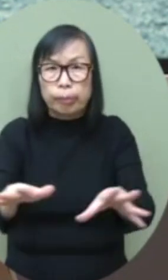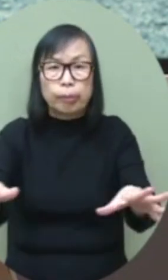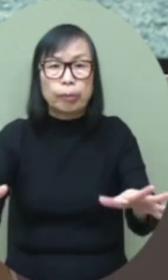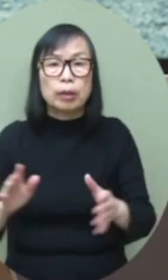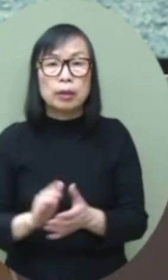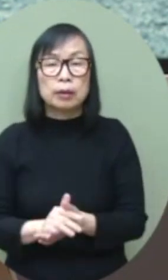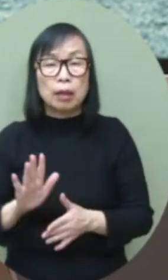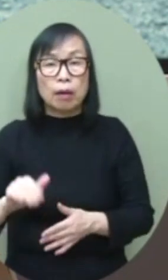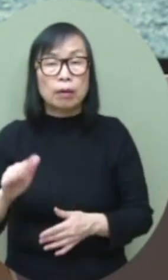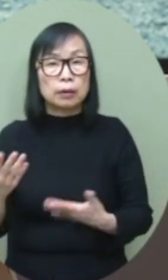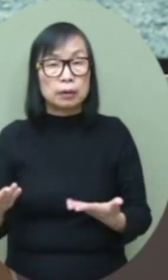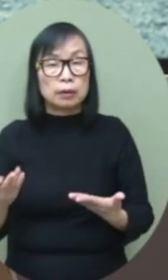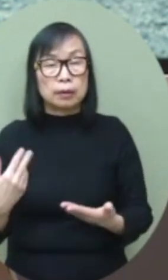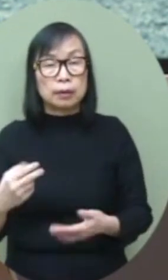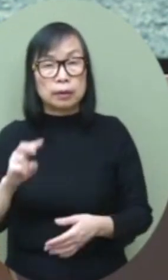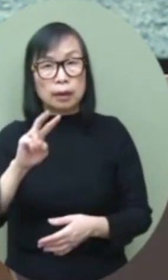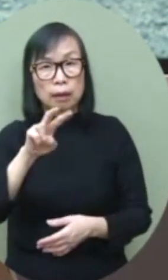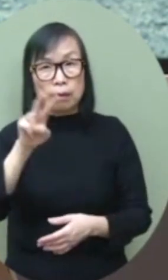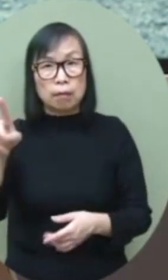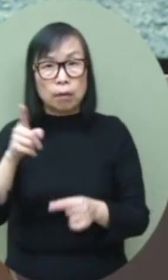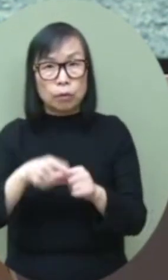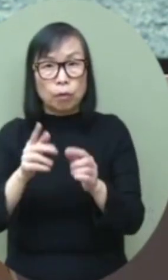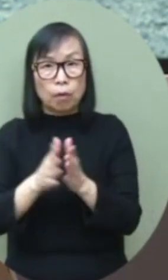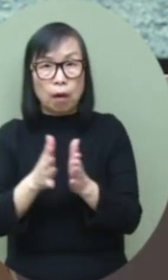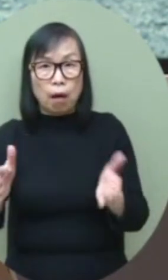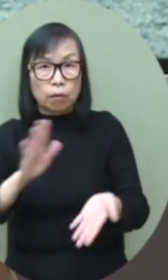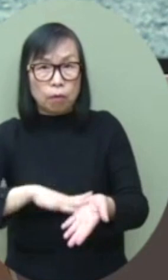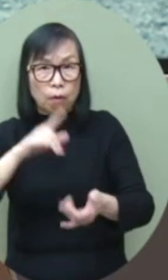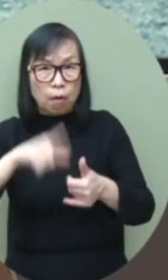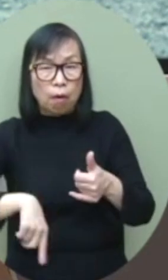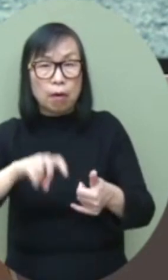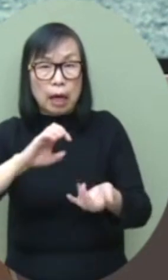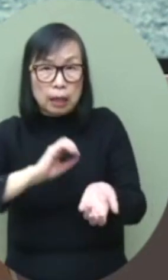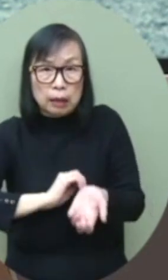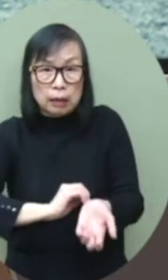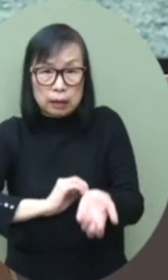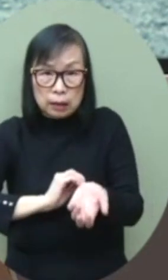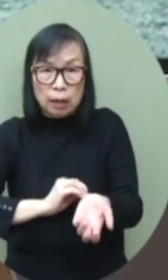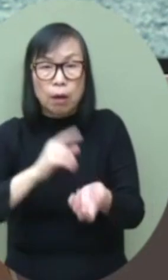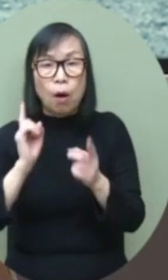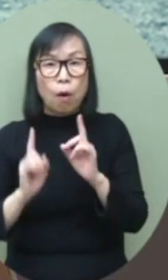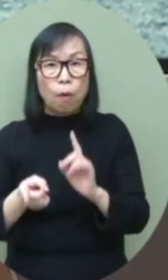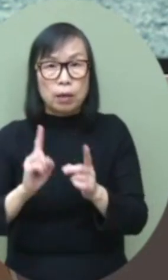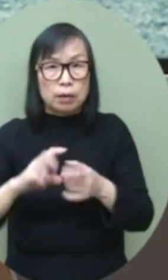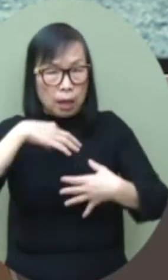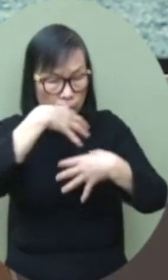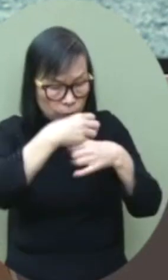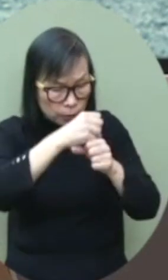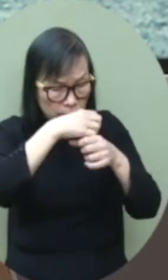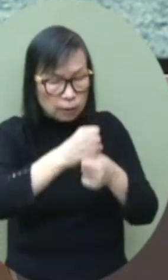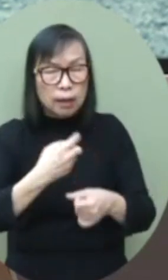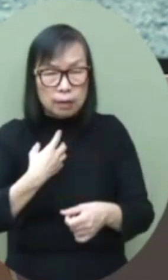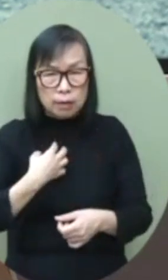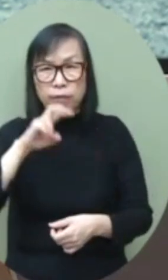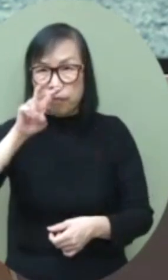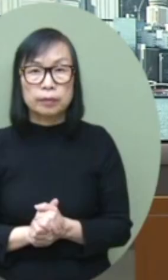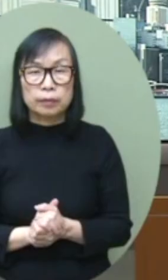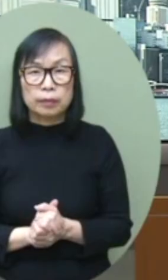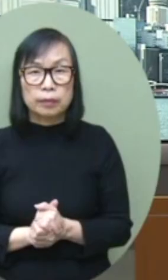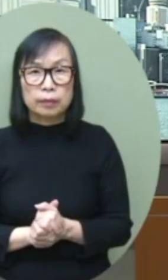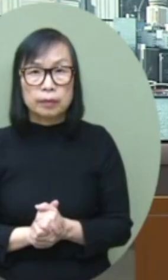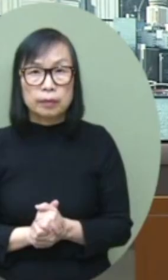可能見到一啲中間有啲個案佢去咗睇醫生或者去咗檢測，咁我哋先見到咯。